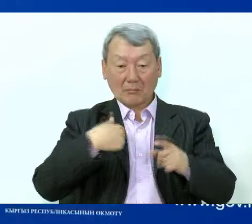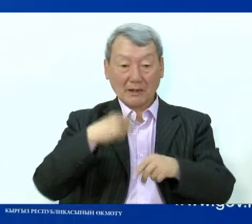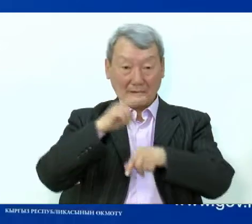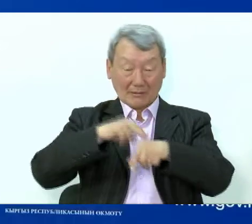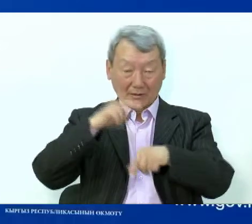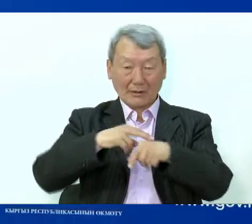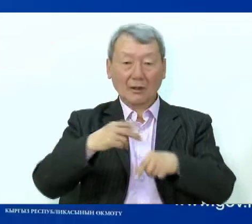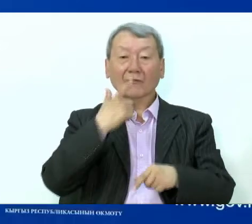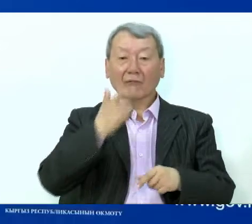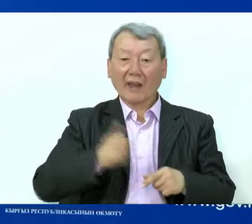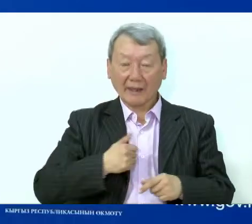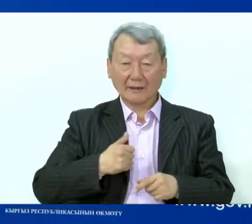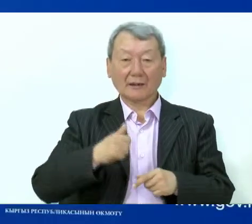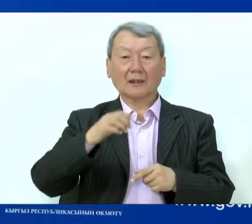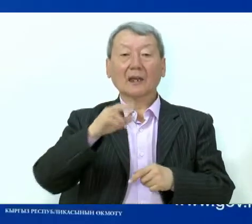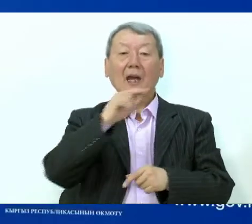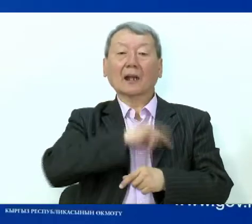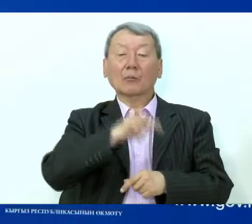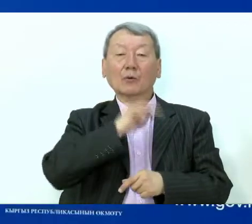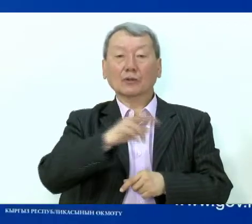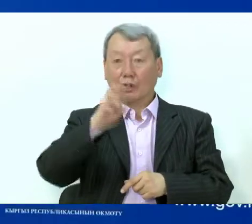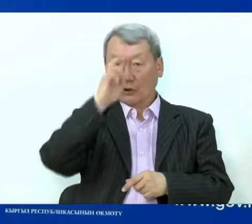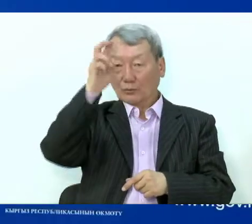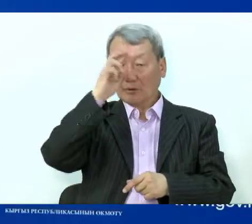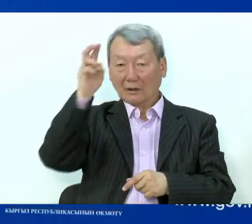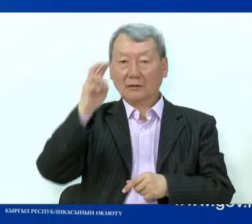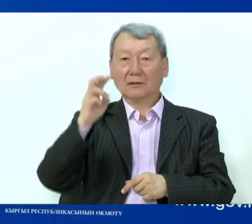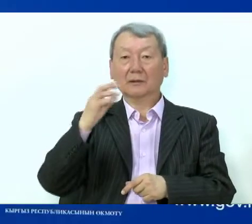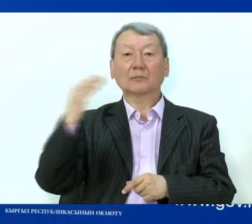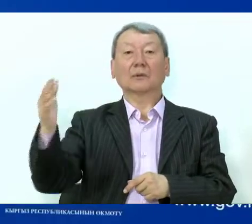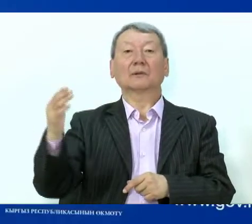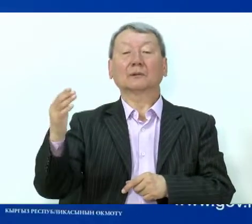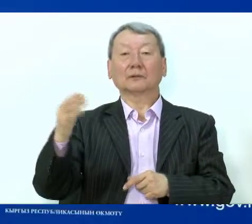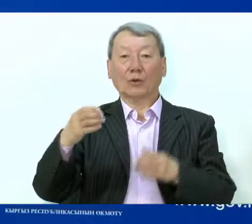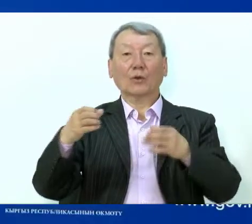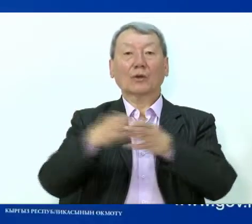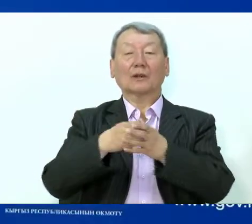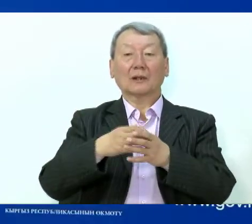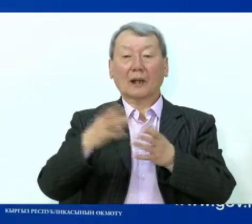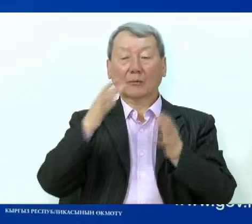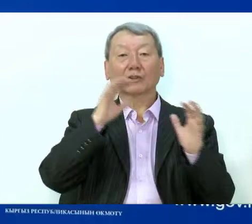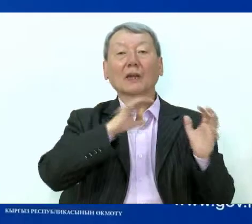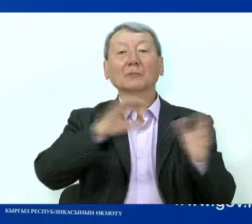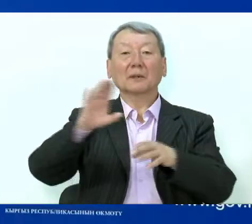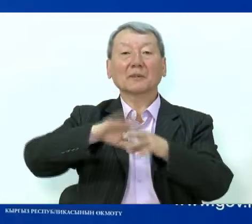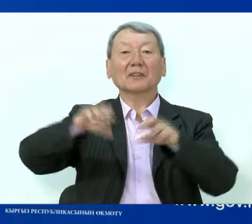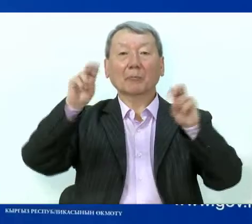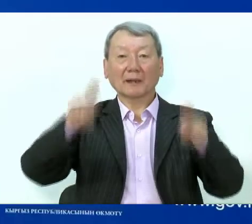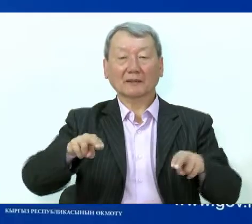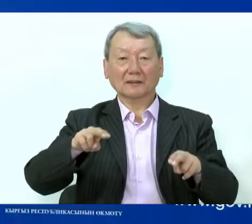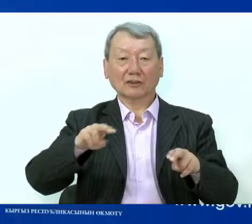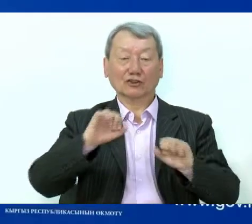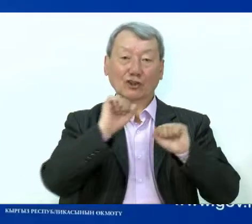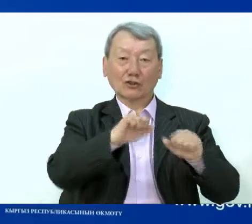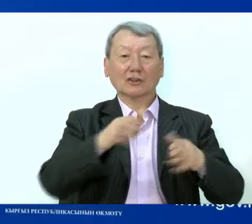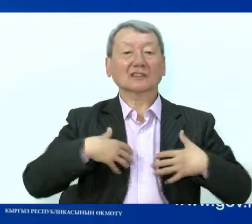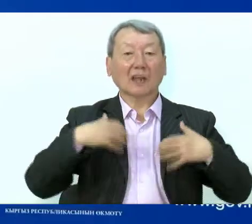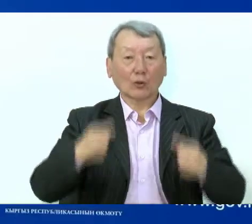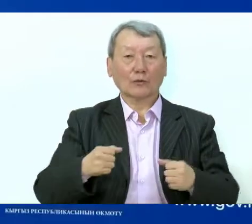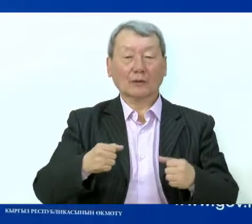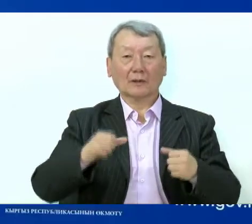сотрудники милиции, военные, работники государственных органов в целях обеспечения безопасности государства и защиты